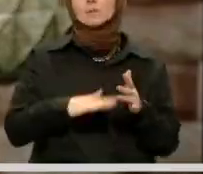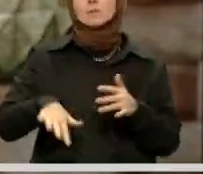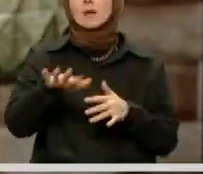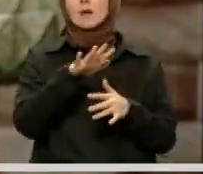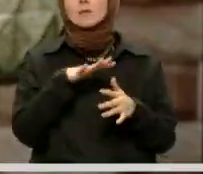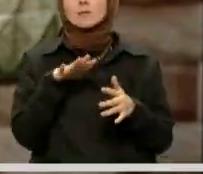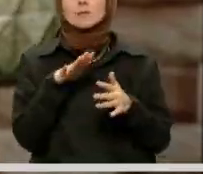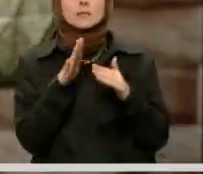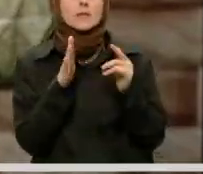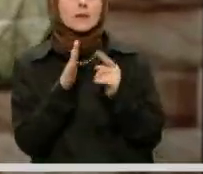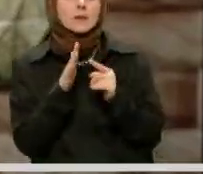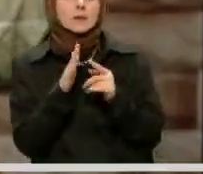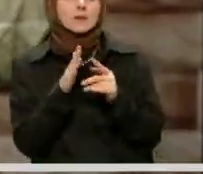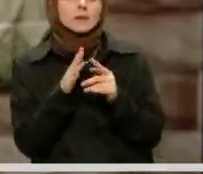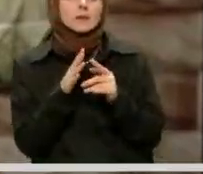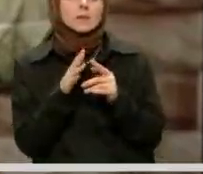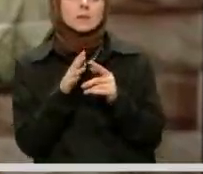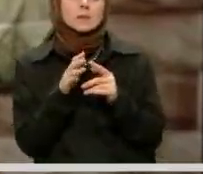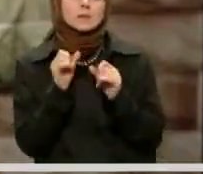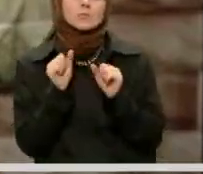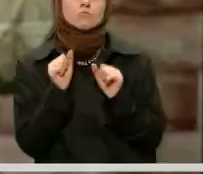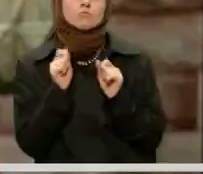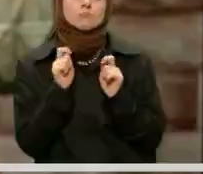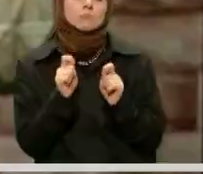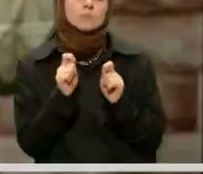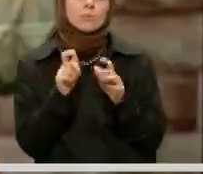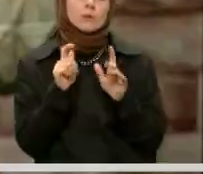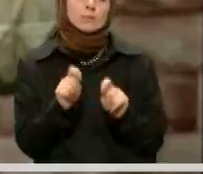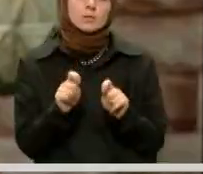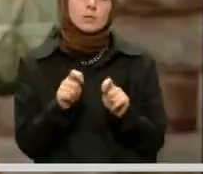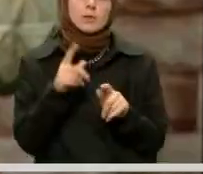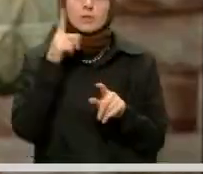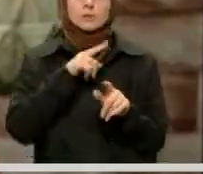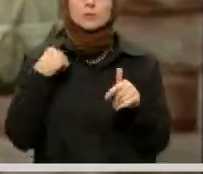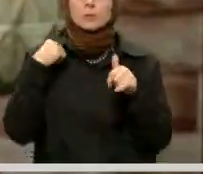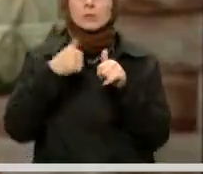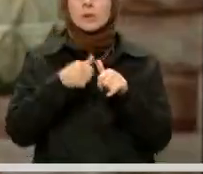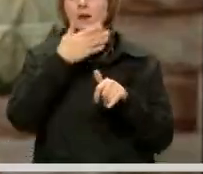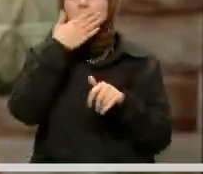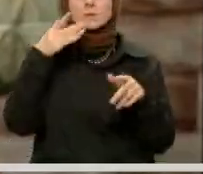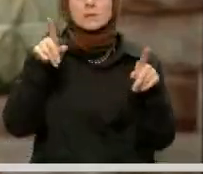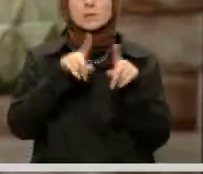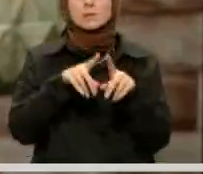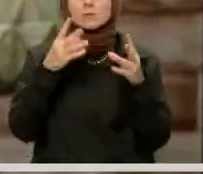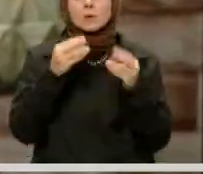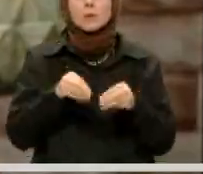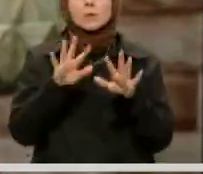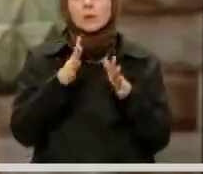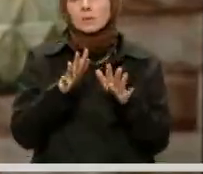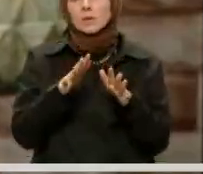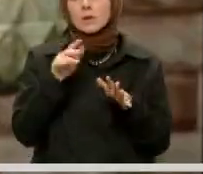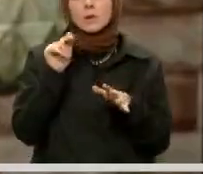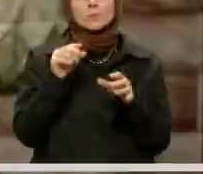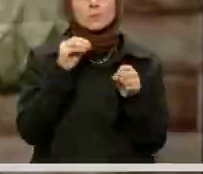elimizi taşın altına koyacağız hem gücümüzü olabildiğince zorlayacağız. Çünkü bir daha Ramazan'a gelemeyebiliriz. Evet. Yine başta söylediğimiz son olarak söylüyorum. Bu